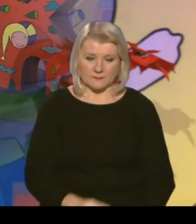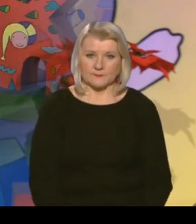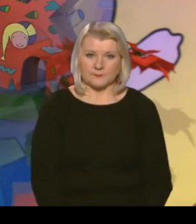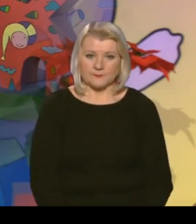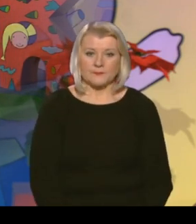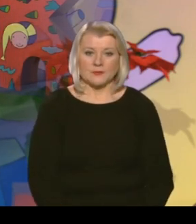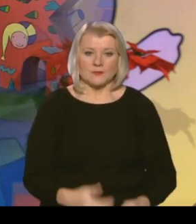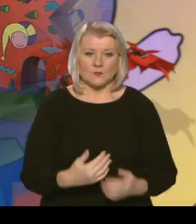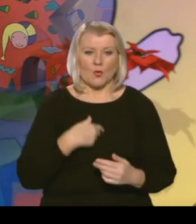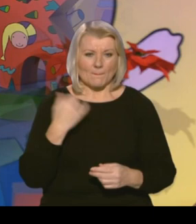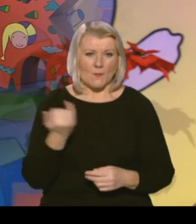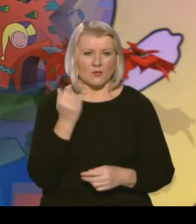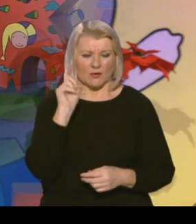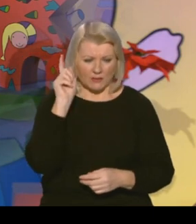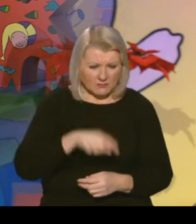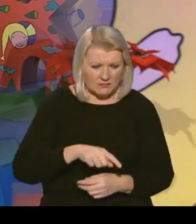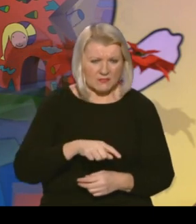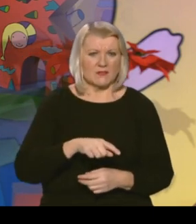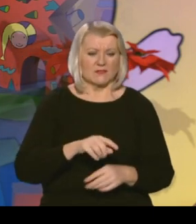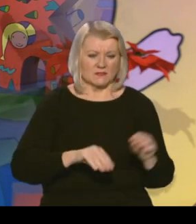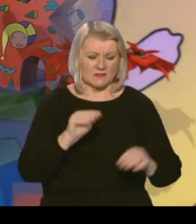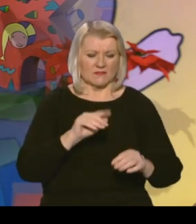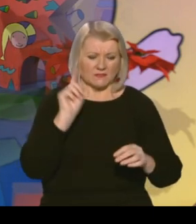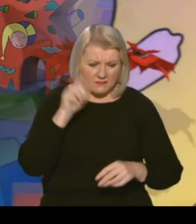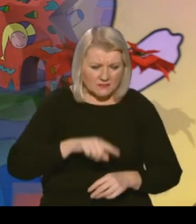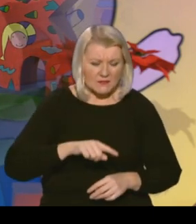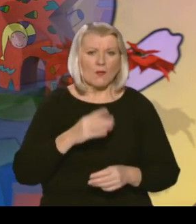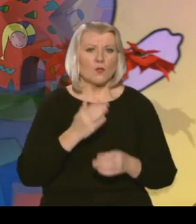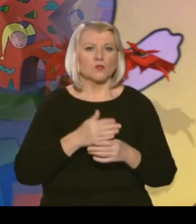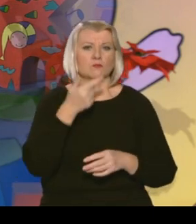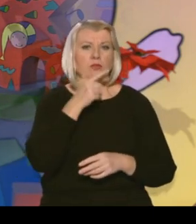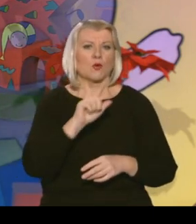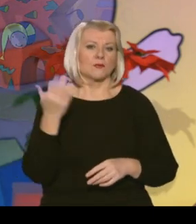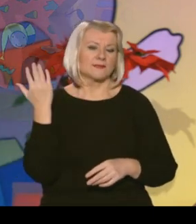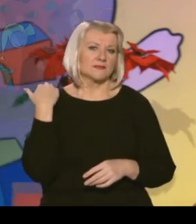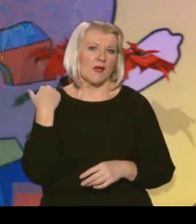jsem se k ním pořád nakláněl, začalo mě bolet v zádech.